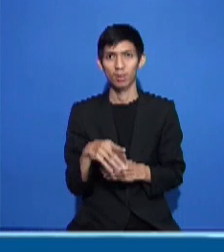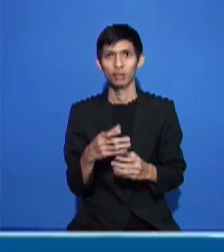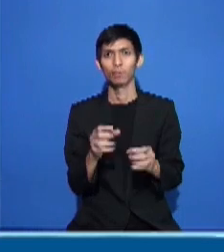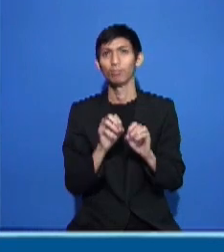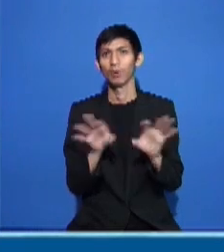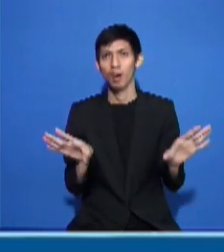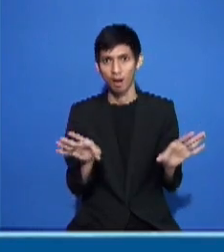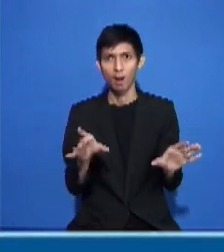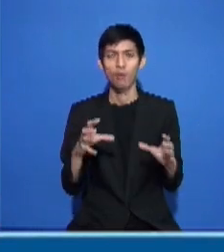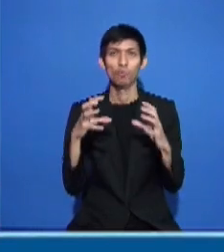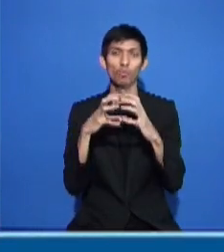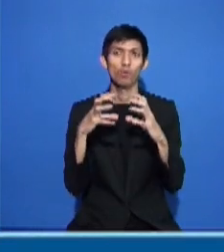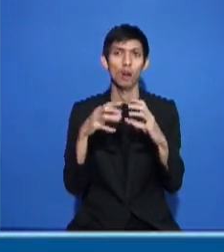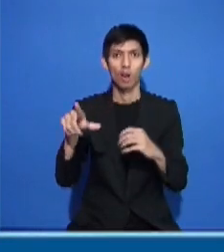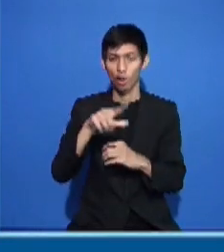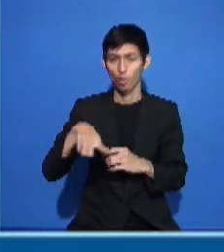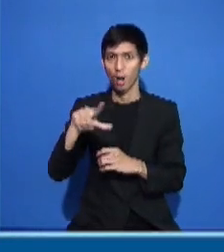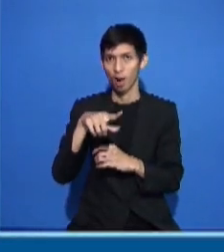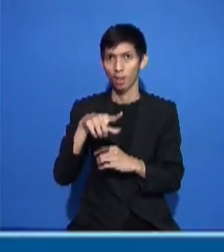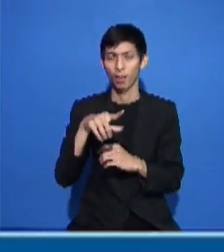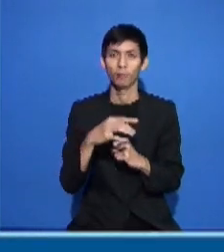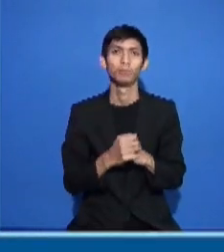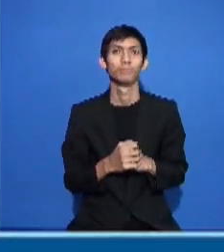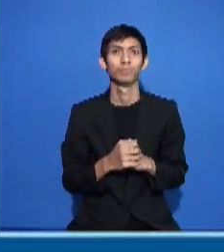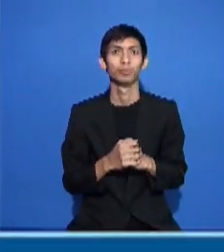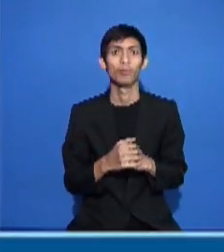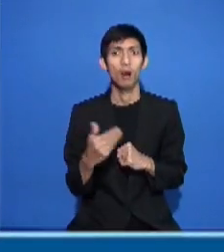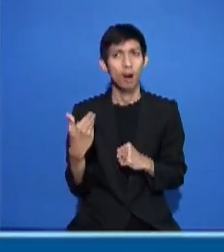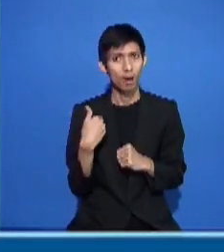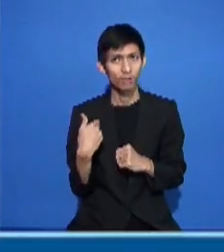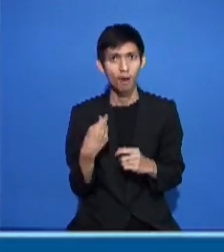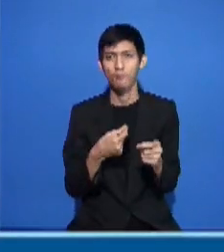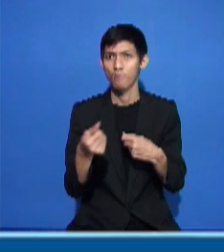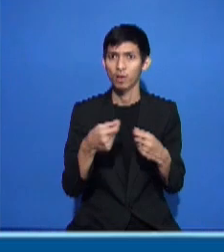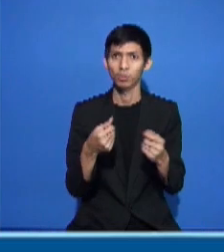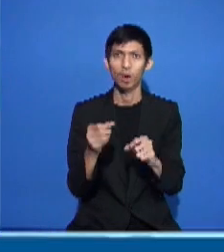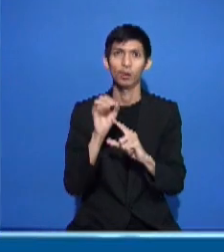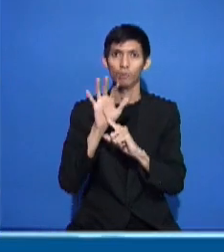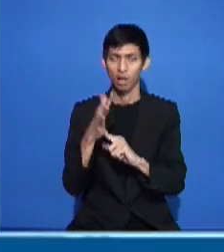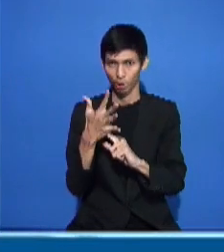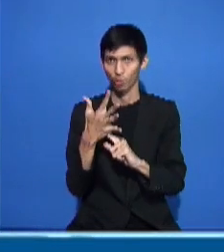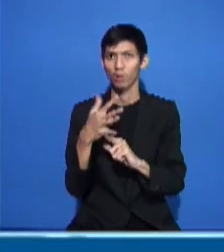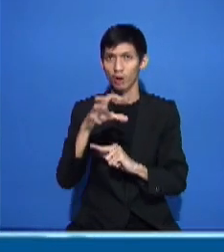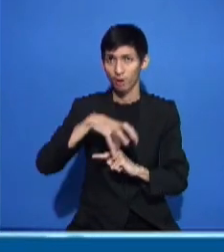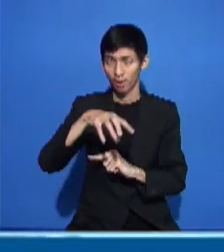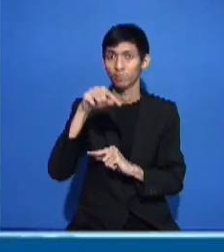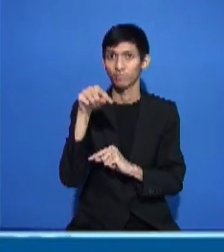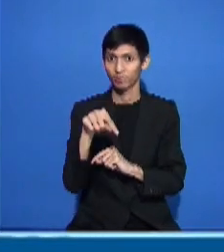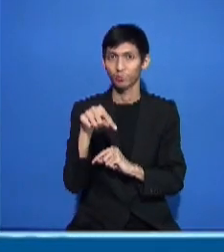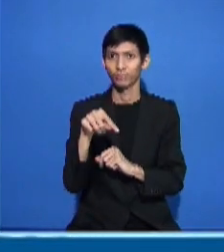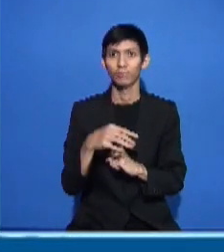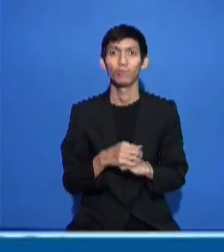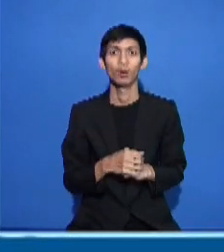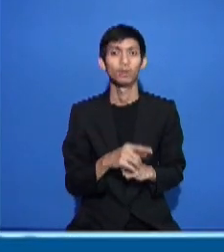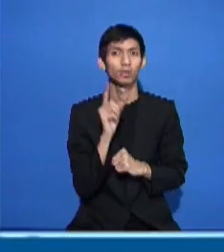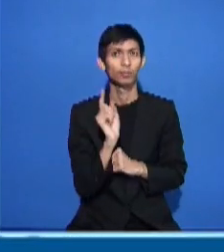sawene bakul wowohan ingkang bikak dasar ing peken Bantul ngandharaken bilih salah setunggaling pawadan inggih menika amargi woh